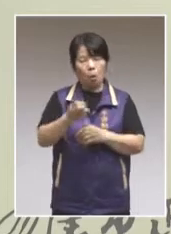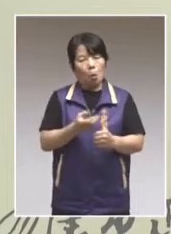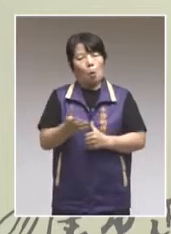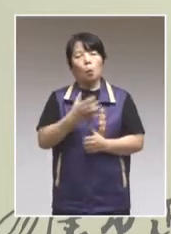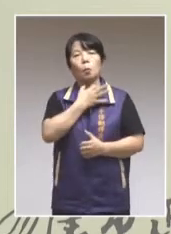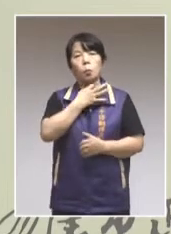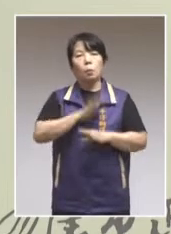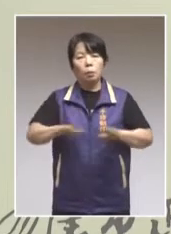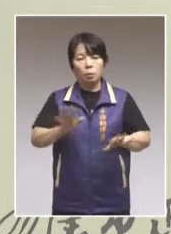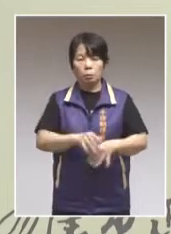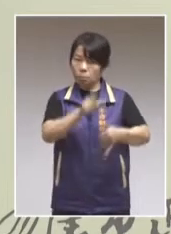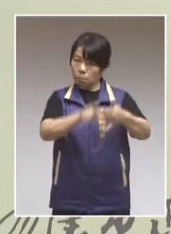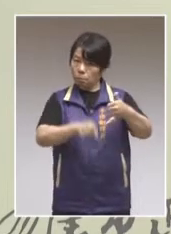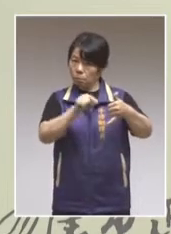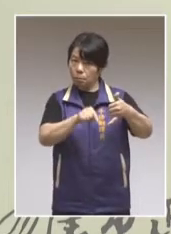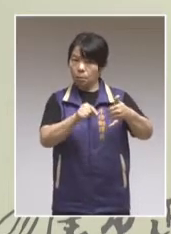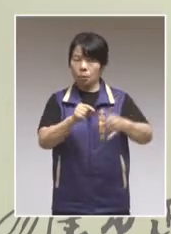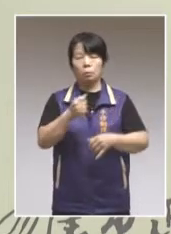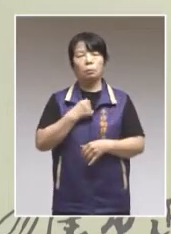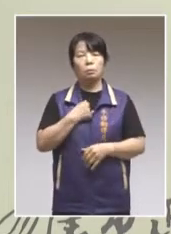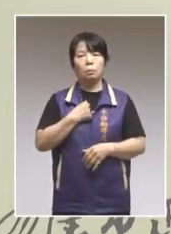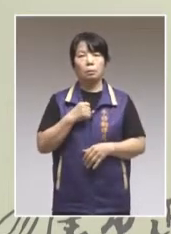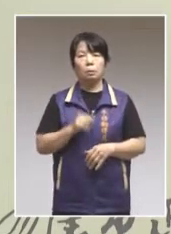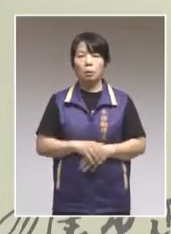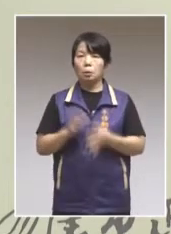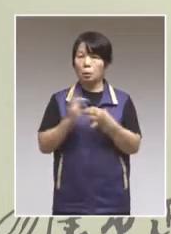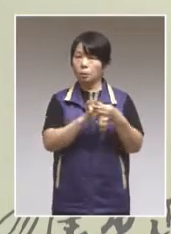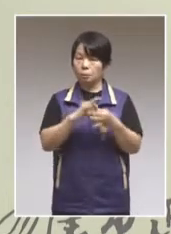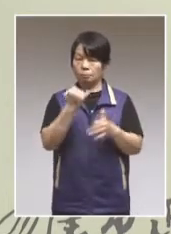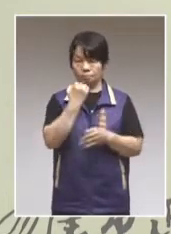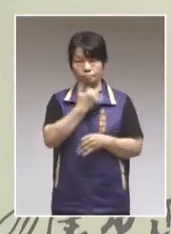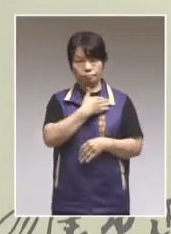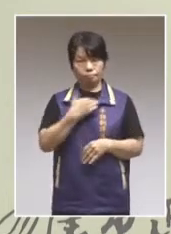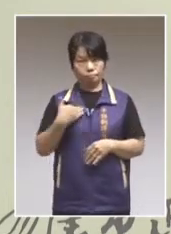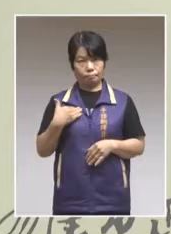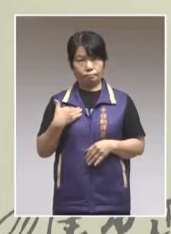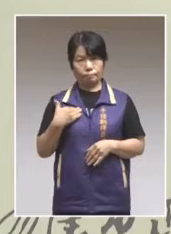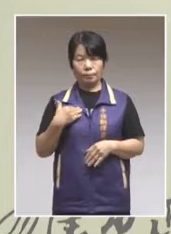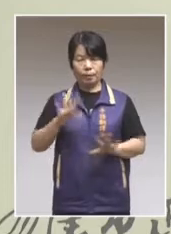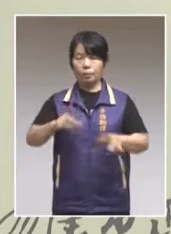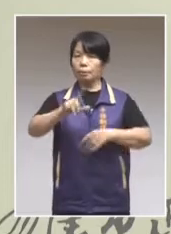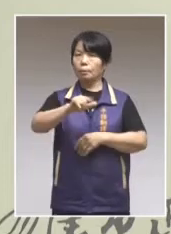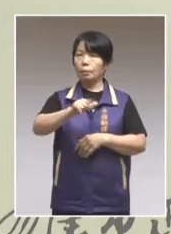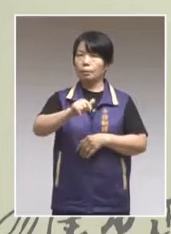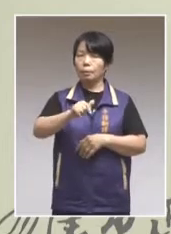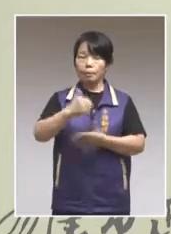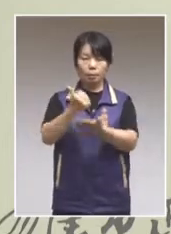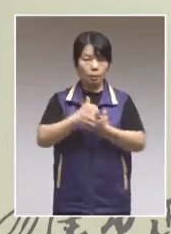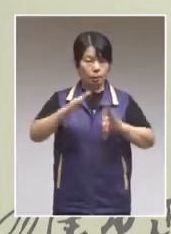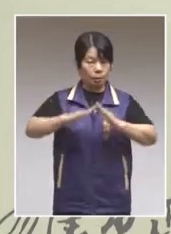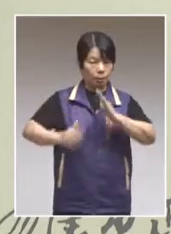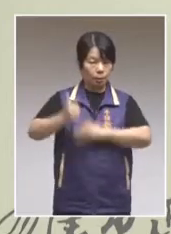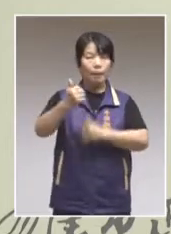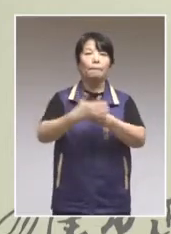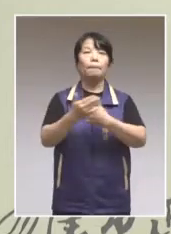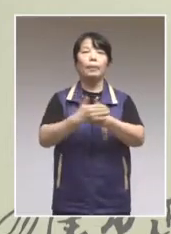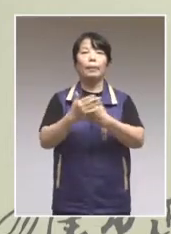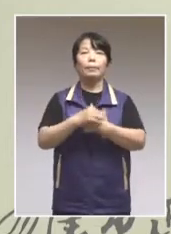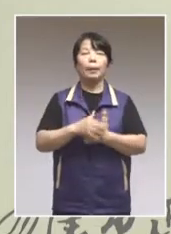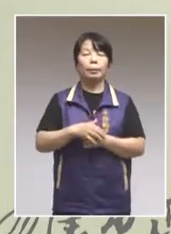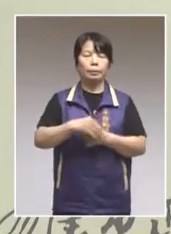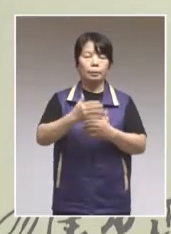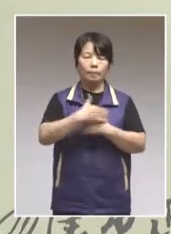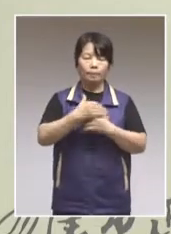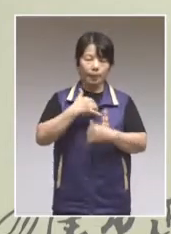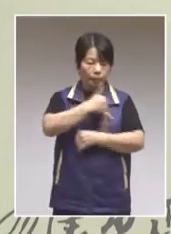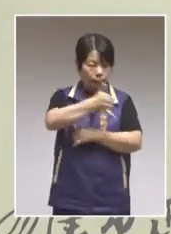个个案我们也了解说因为可能是这个老师也请家长协同在帮忙联系